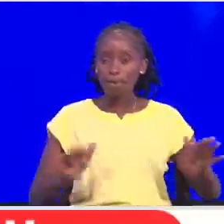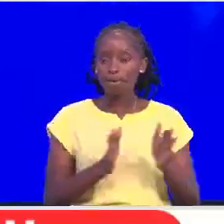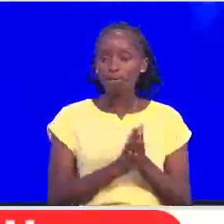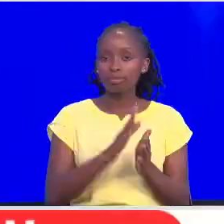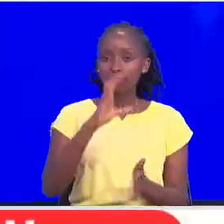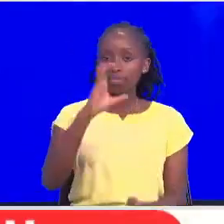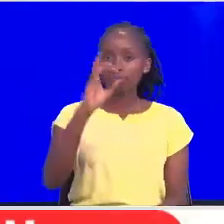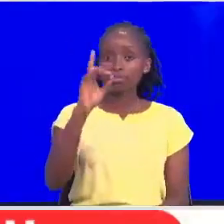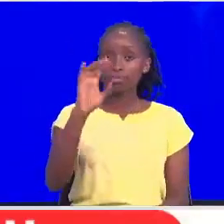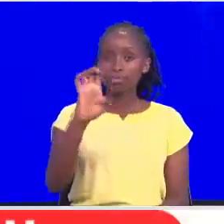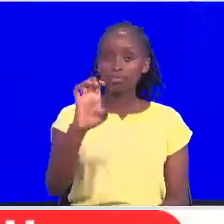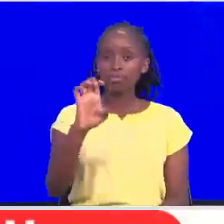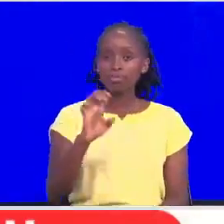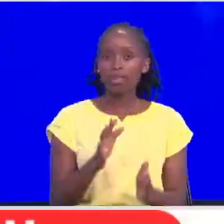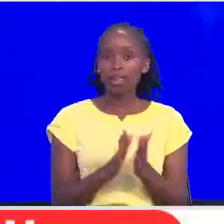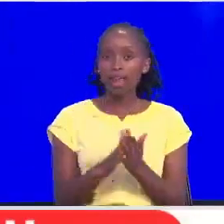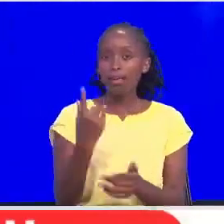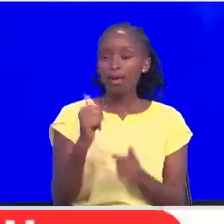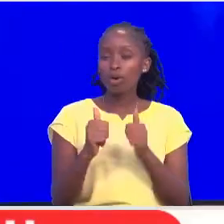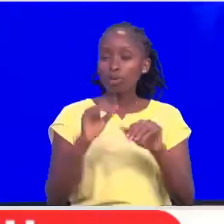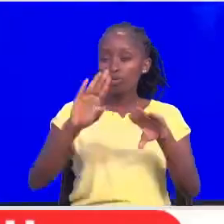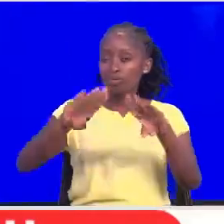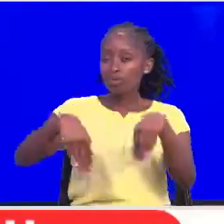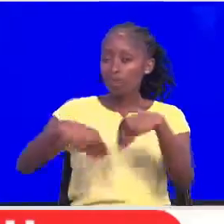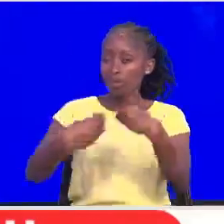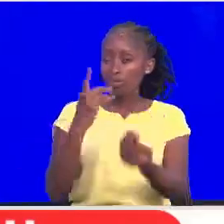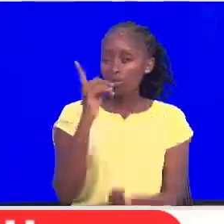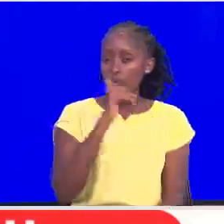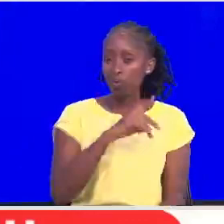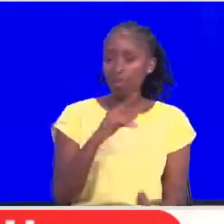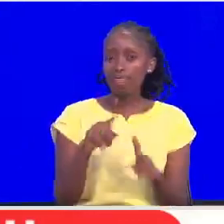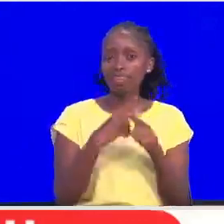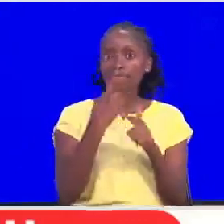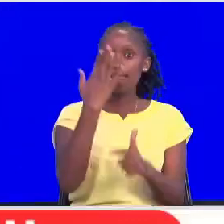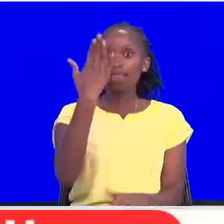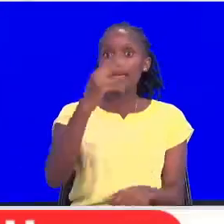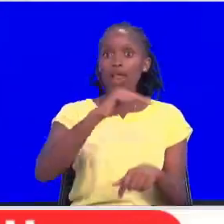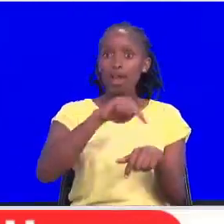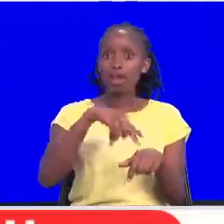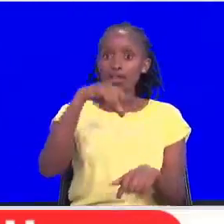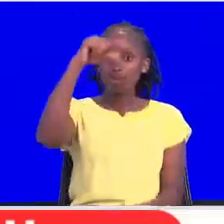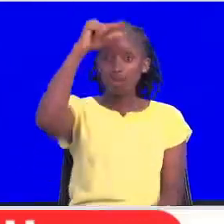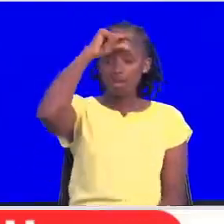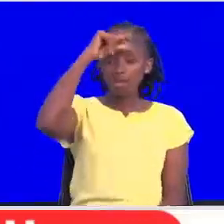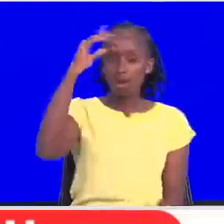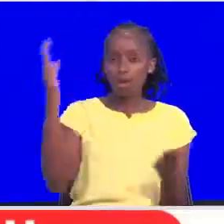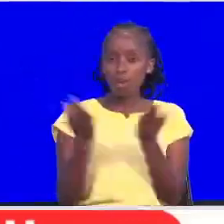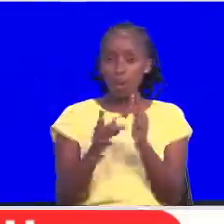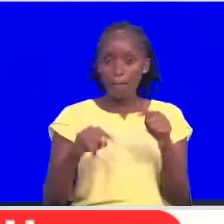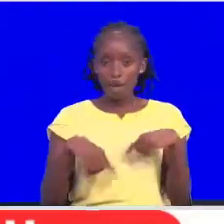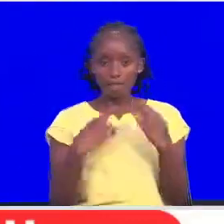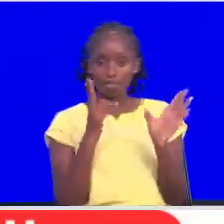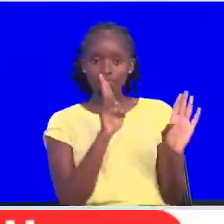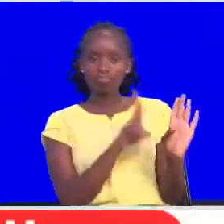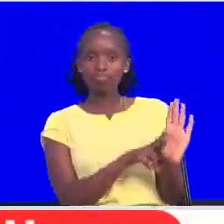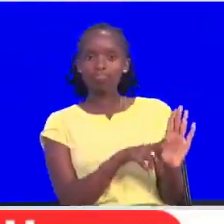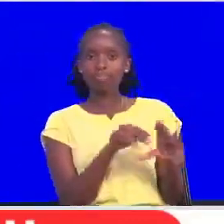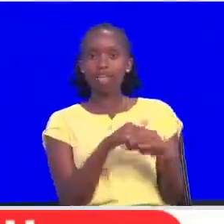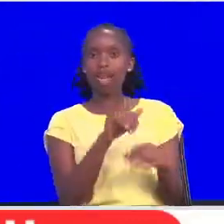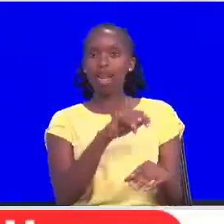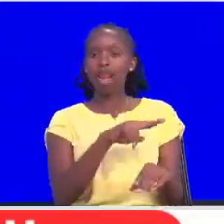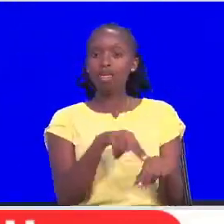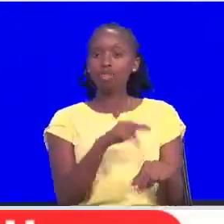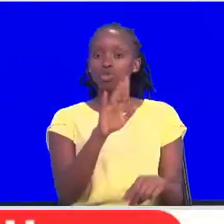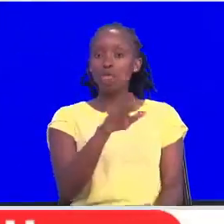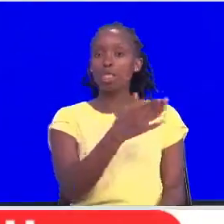ECDs na pesa ile mmepewa. Alafu kule national government, mahali mimi nakaa katika national assembly, mimi